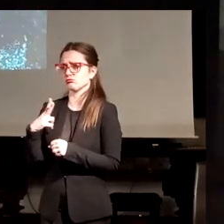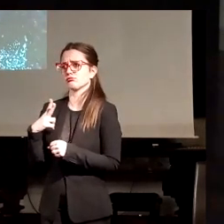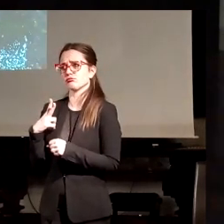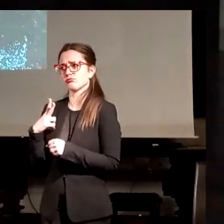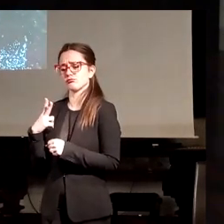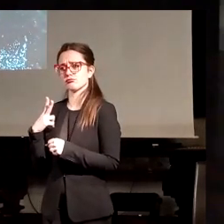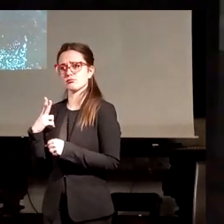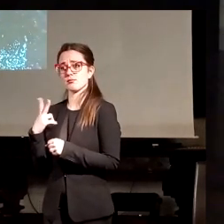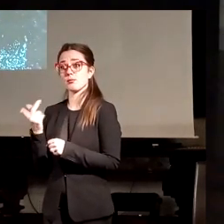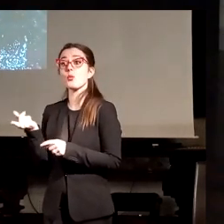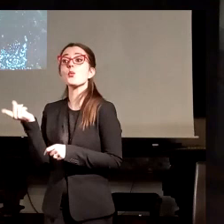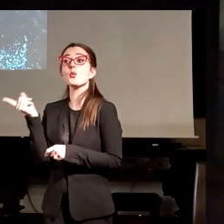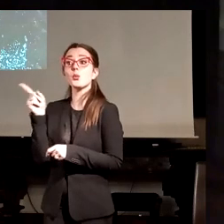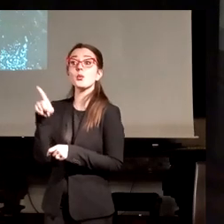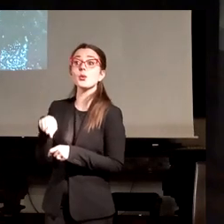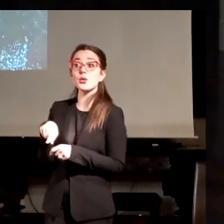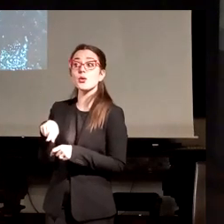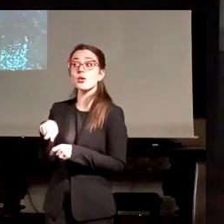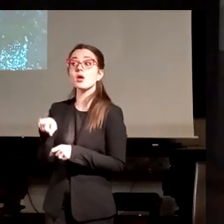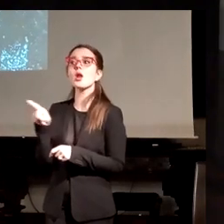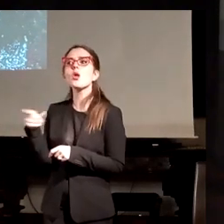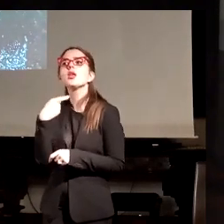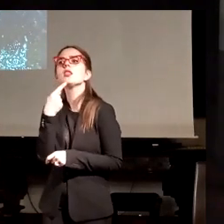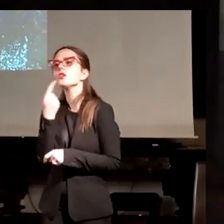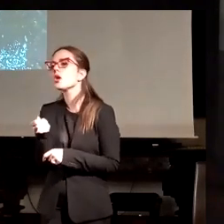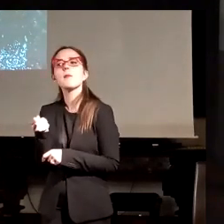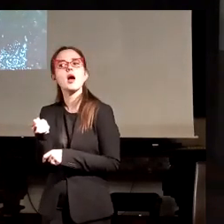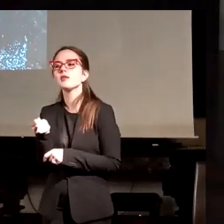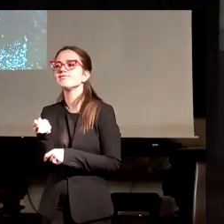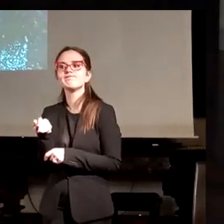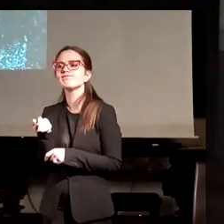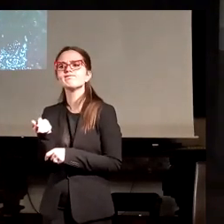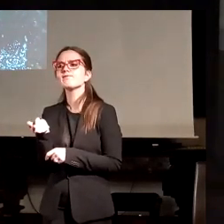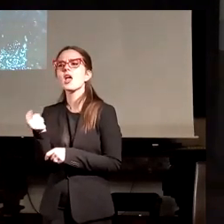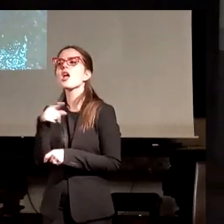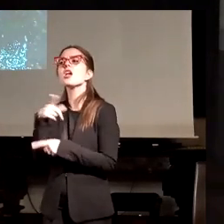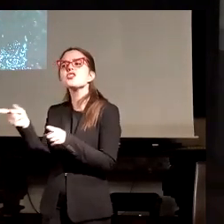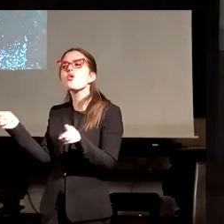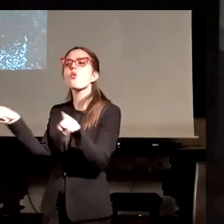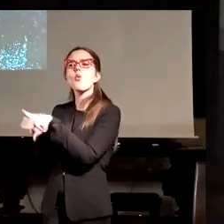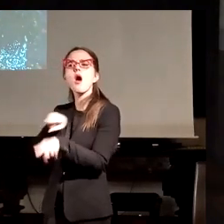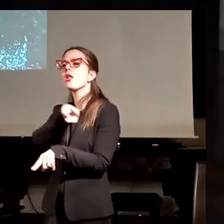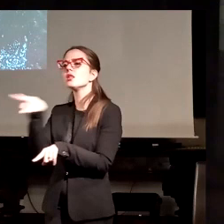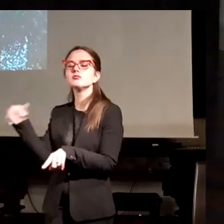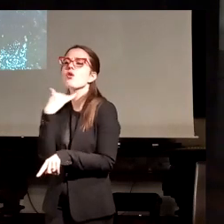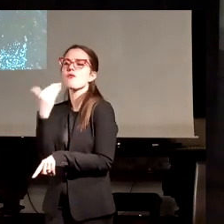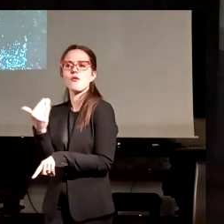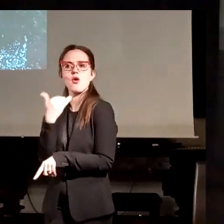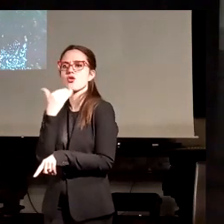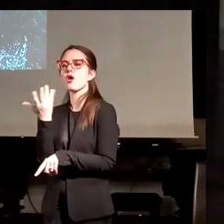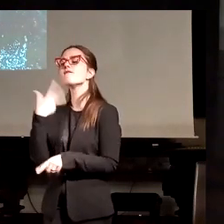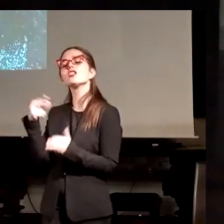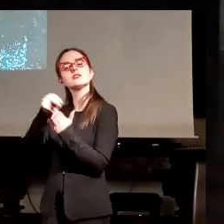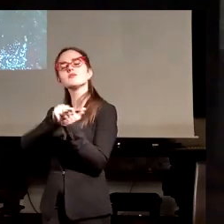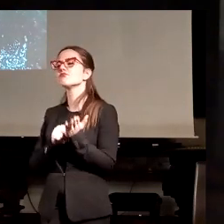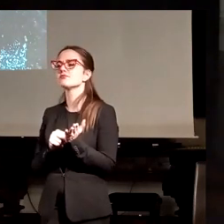favorevole nello stesso tempo a un certo punto ha detto non voglio fare quello che fa tutta la mia famiglia ma voglio fare lo scrittore